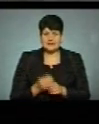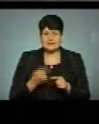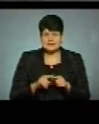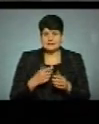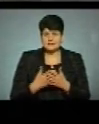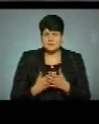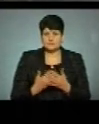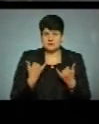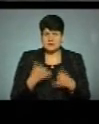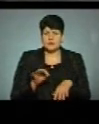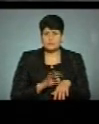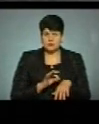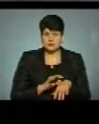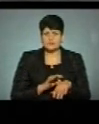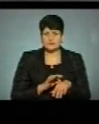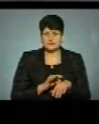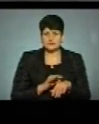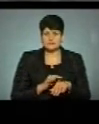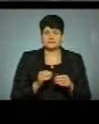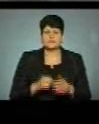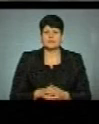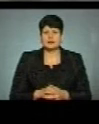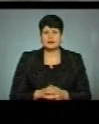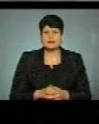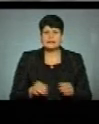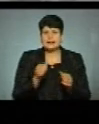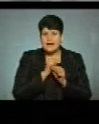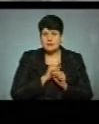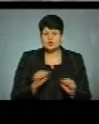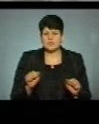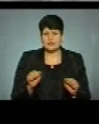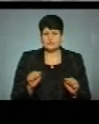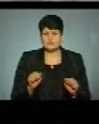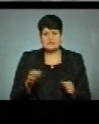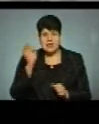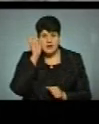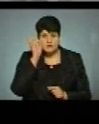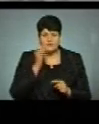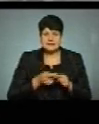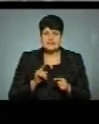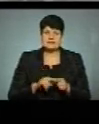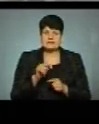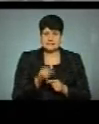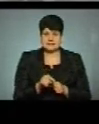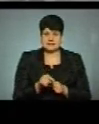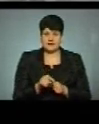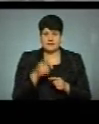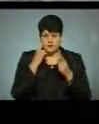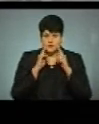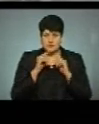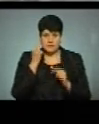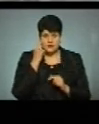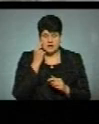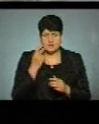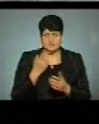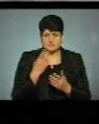досі болить. Не напевно, це точно досі болить. І неможливо згадувати це, сльози в очах завжди